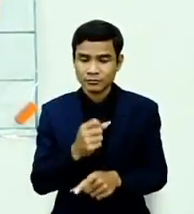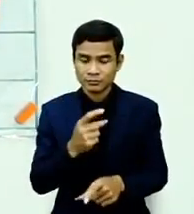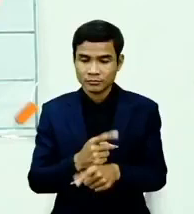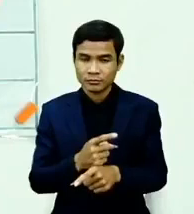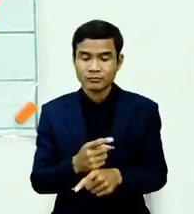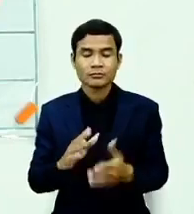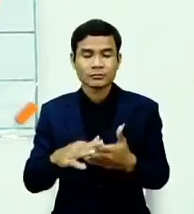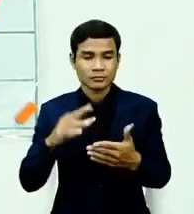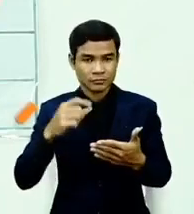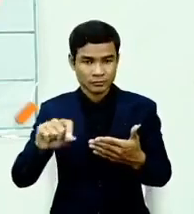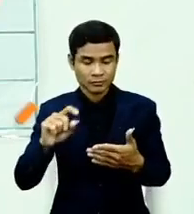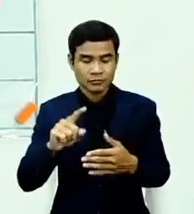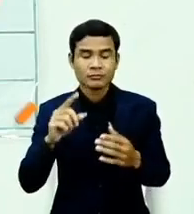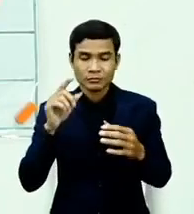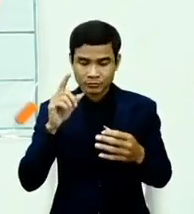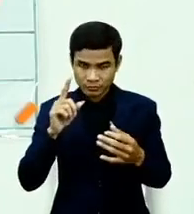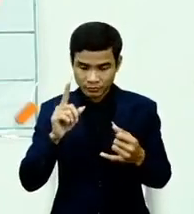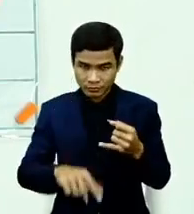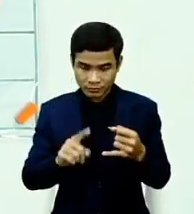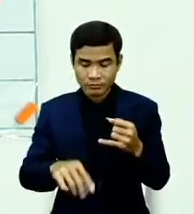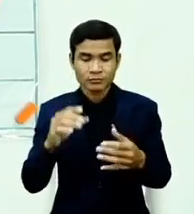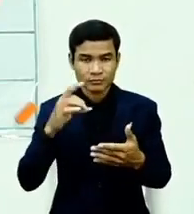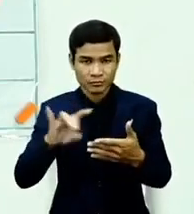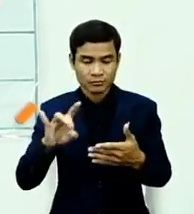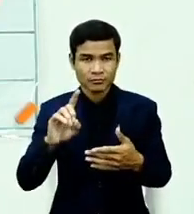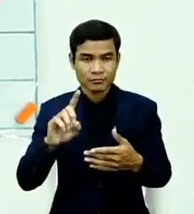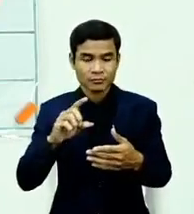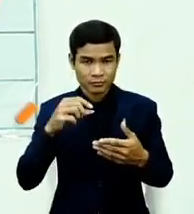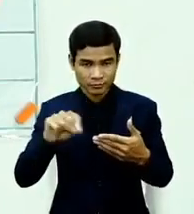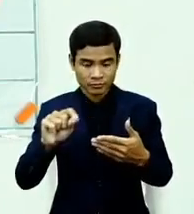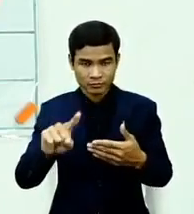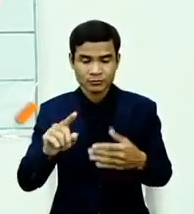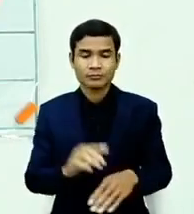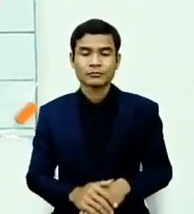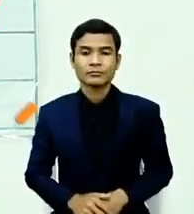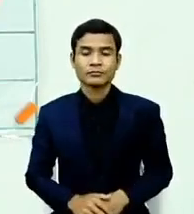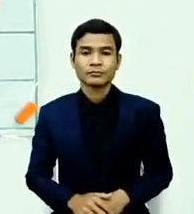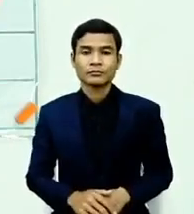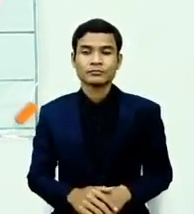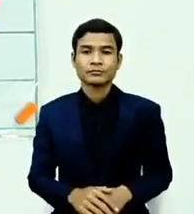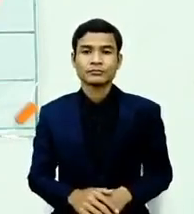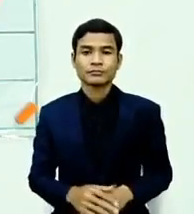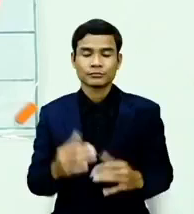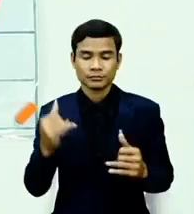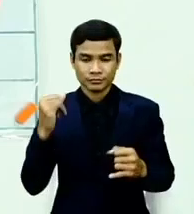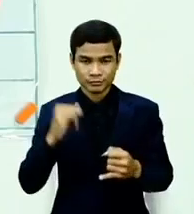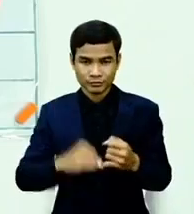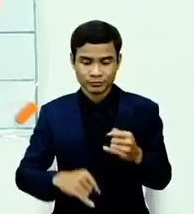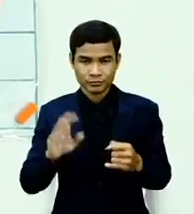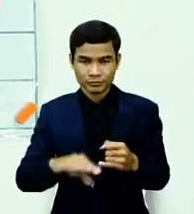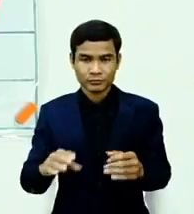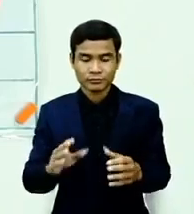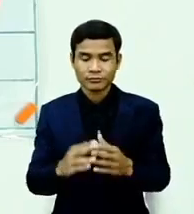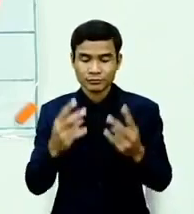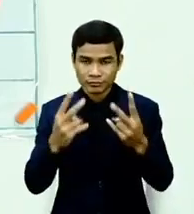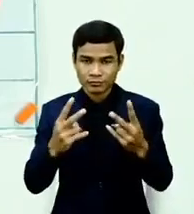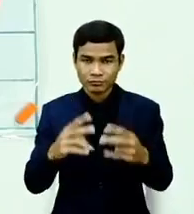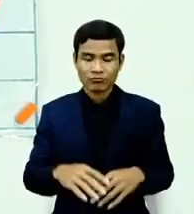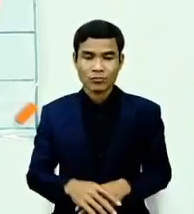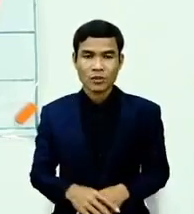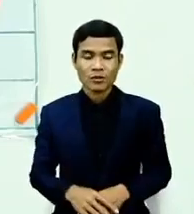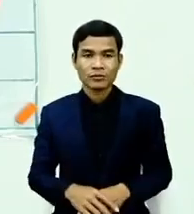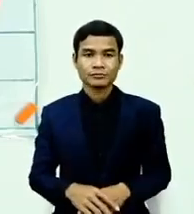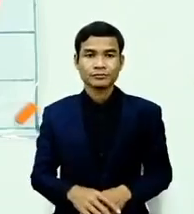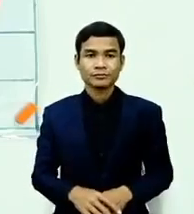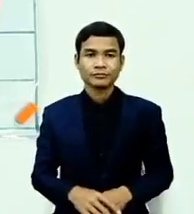ញ្ញាគ្រីសនៅខាងចុងមួយទៀតចាគូសហើយនៅតោះចុងក្រោយចាកូនមើលមកចុងក្រោយ